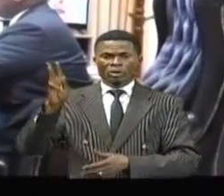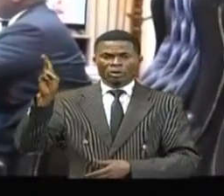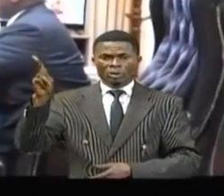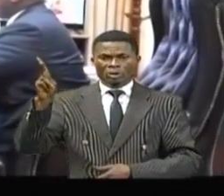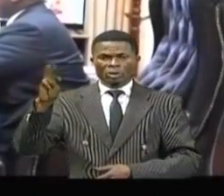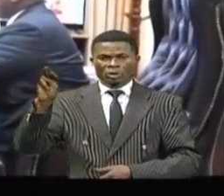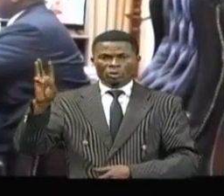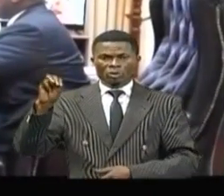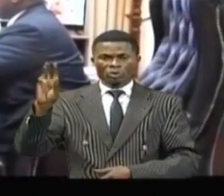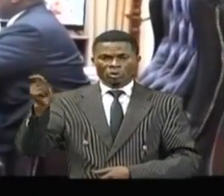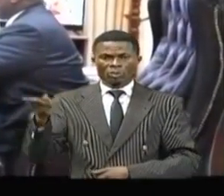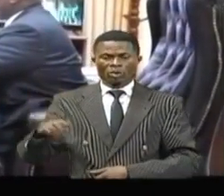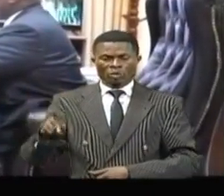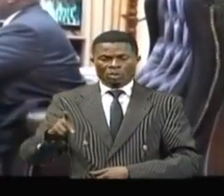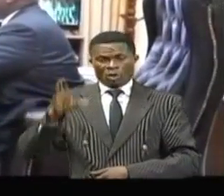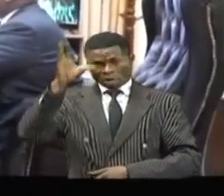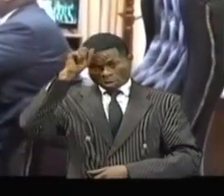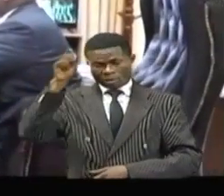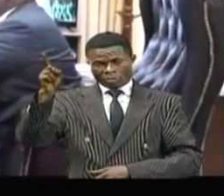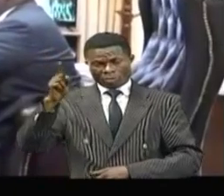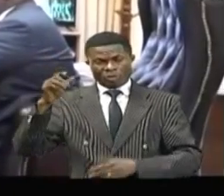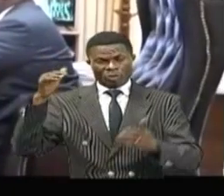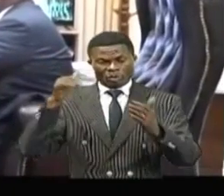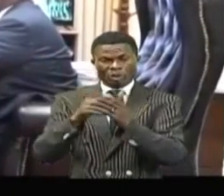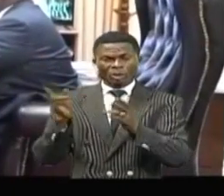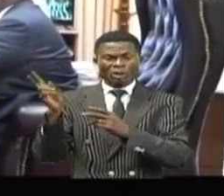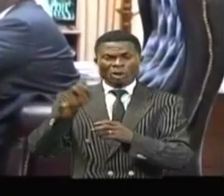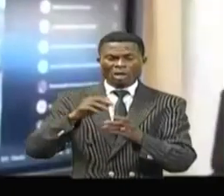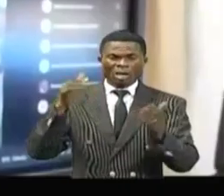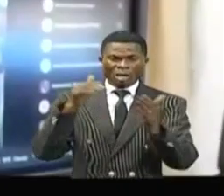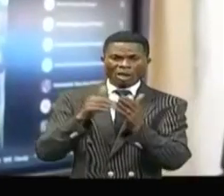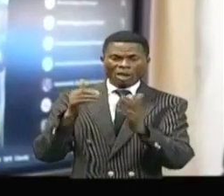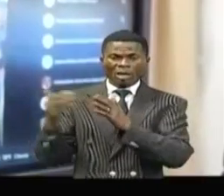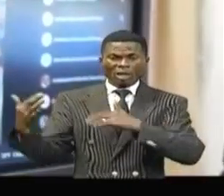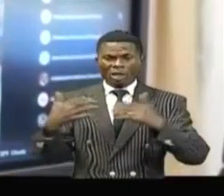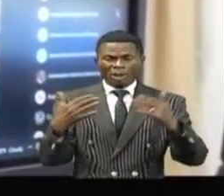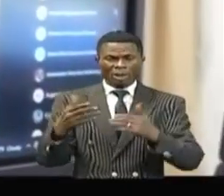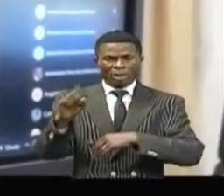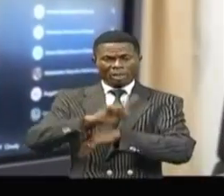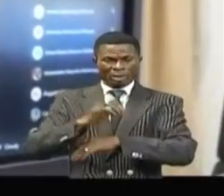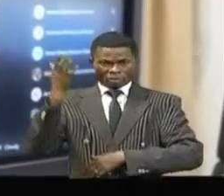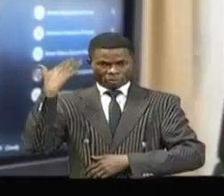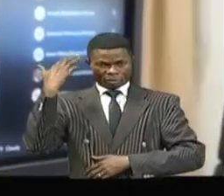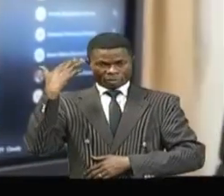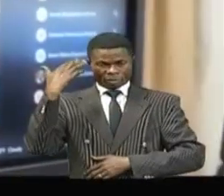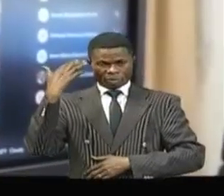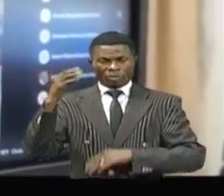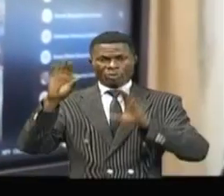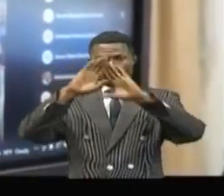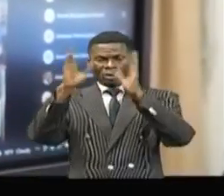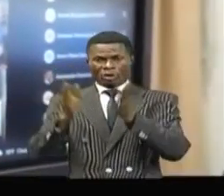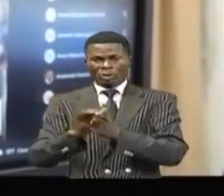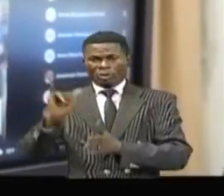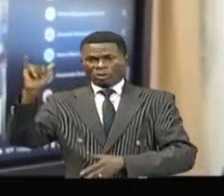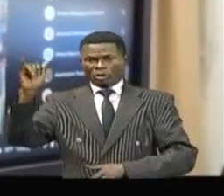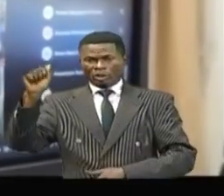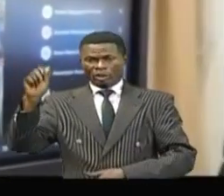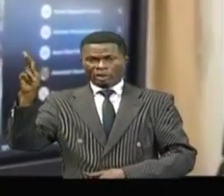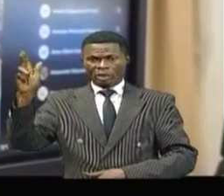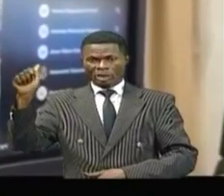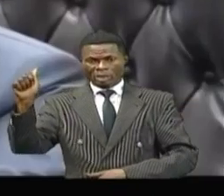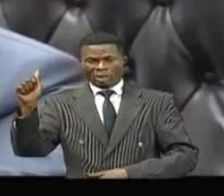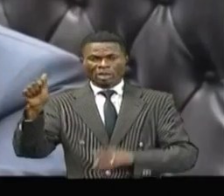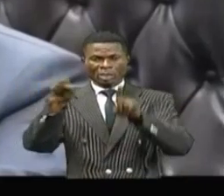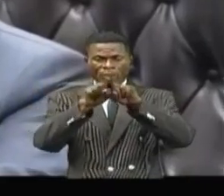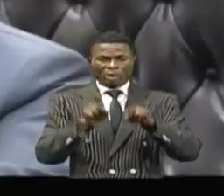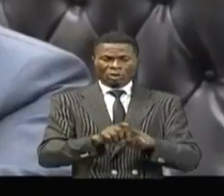Maïndombé, depuis les violents affrontements communautaires signalés il y a quelques jours entre les communautés Yaka et Teke. C'est